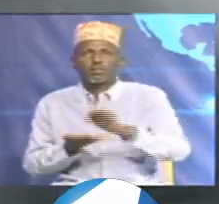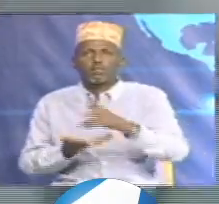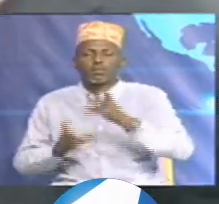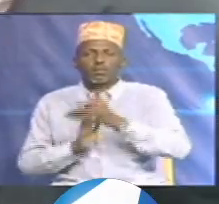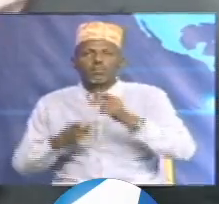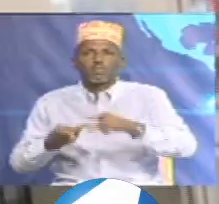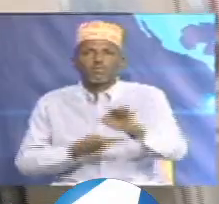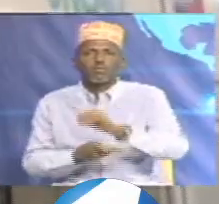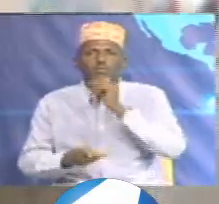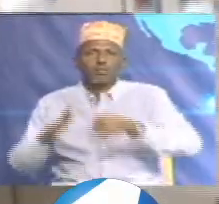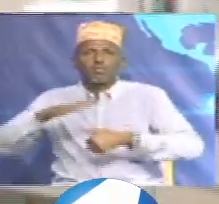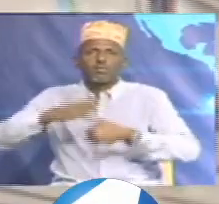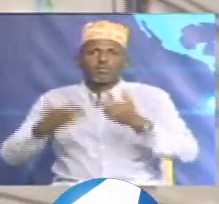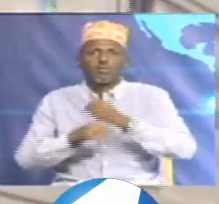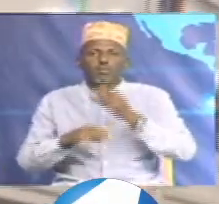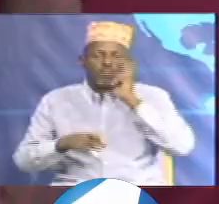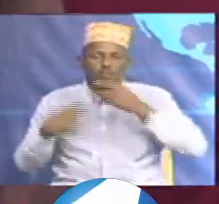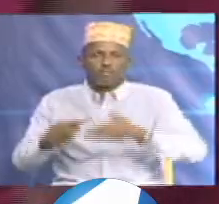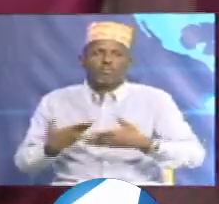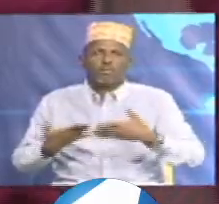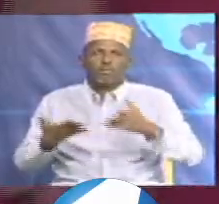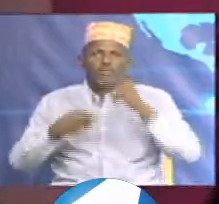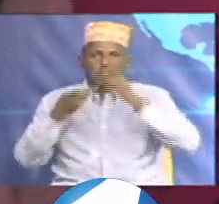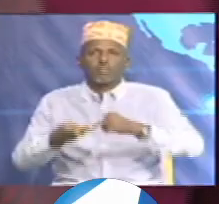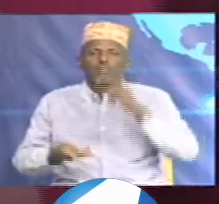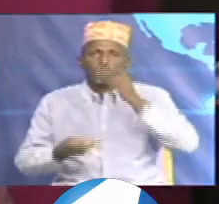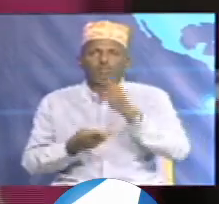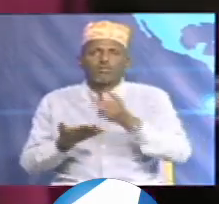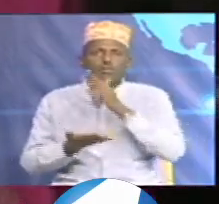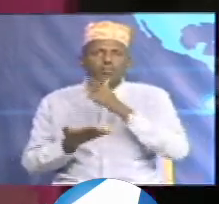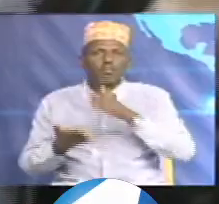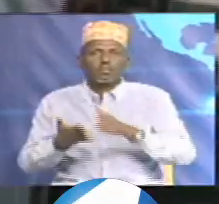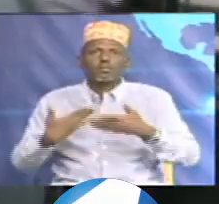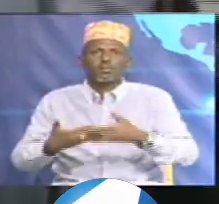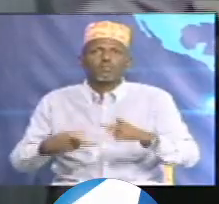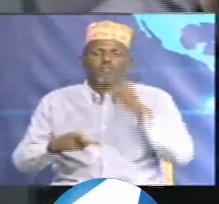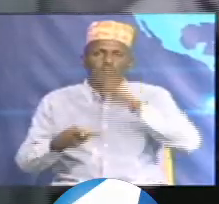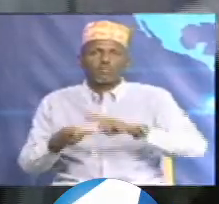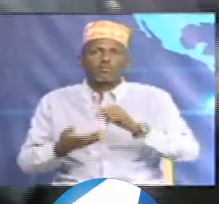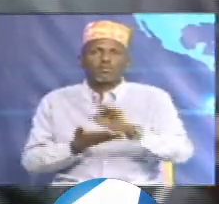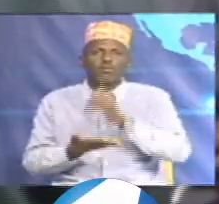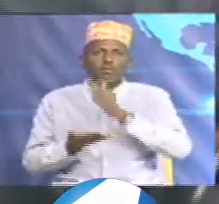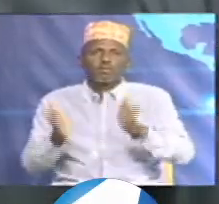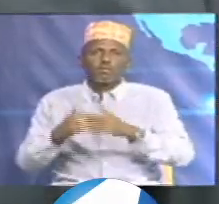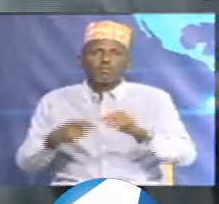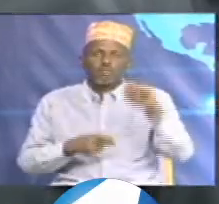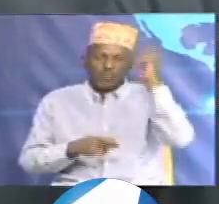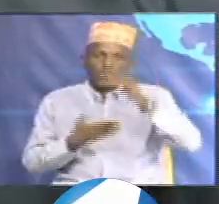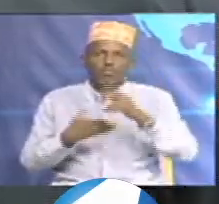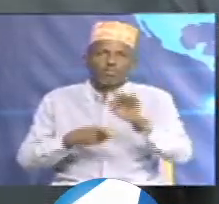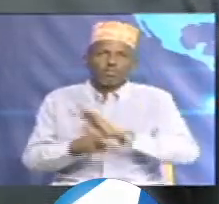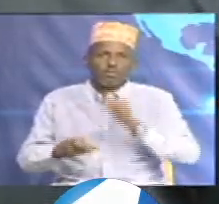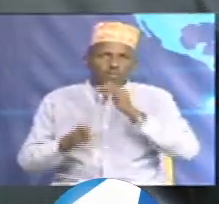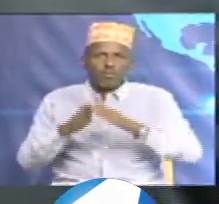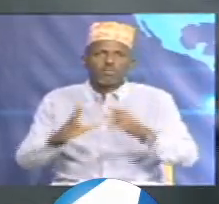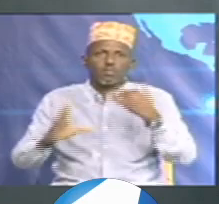relation assurée par le ministère du Travail, des pourvoyeurs et des chercheurs d'emploi. Une fois après avoir clôturé le forum sur l'emploi,